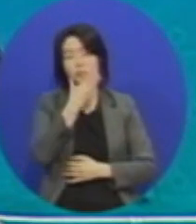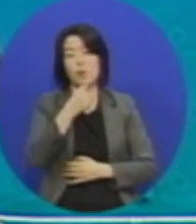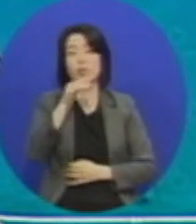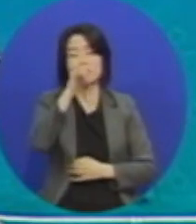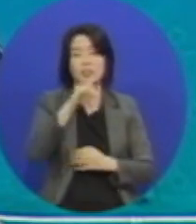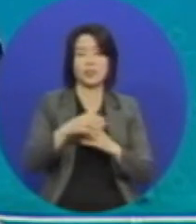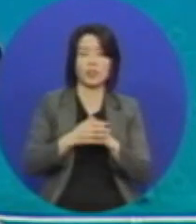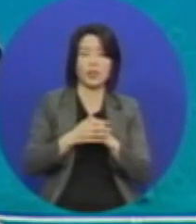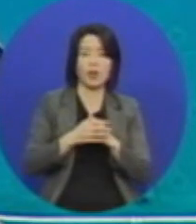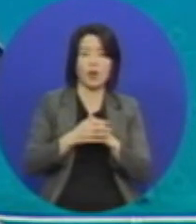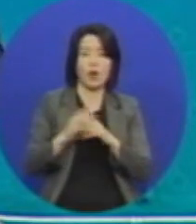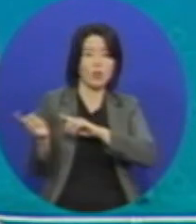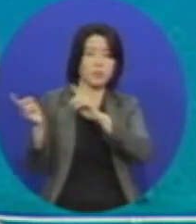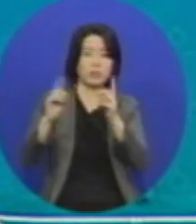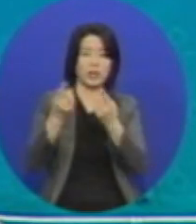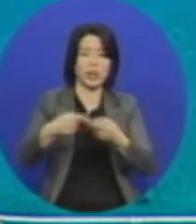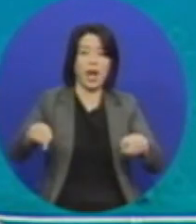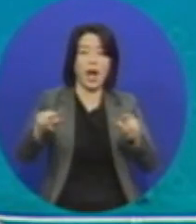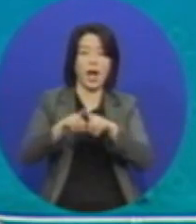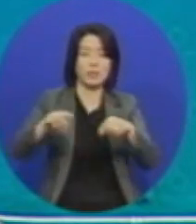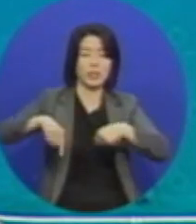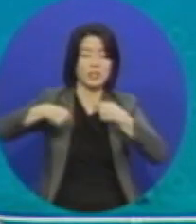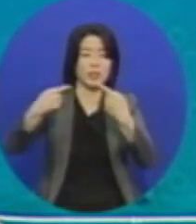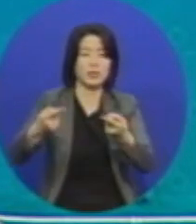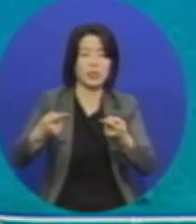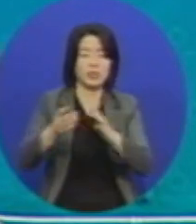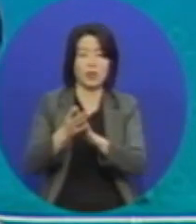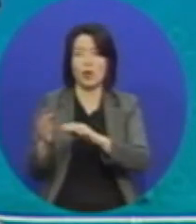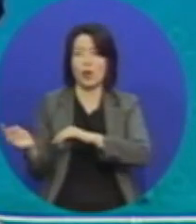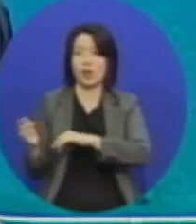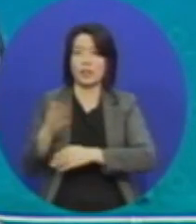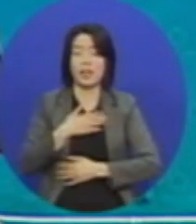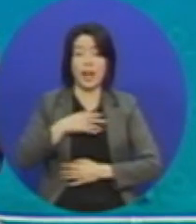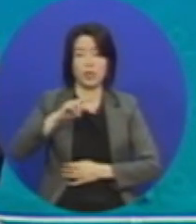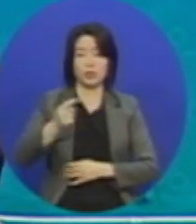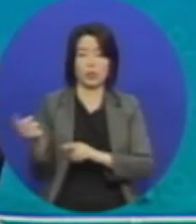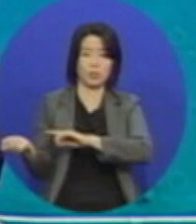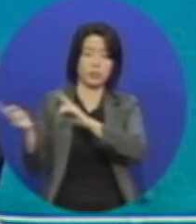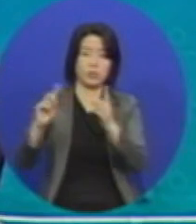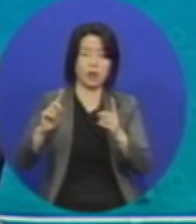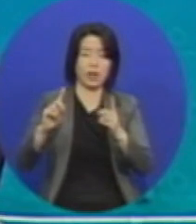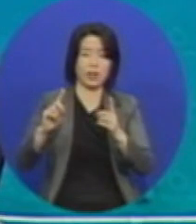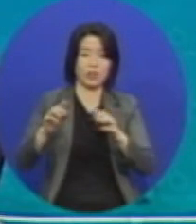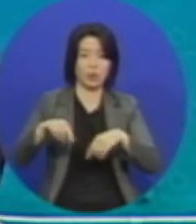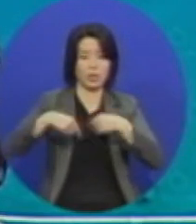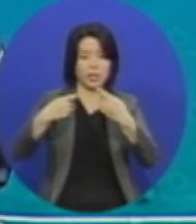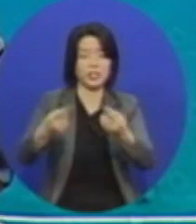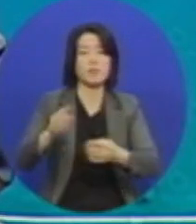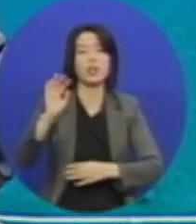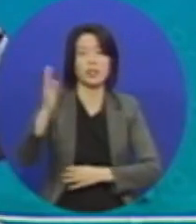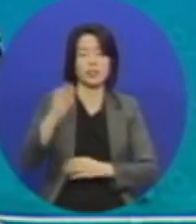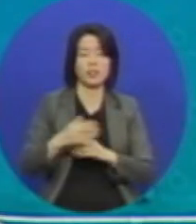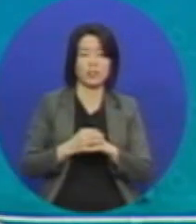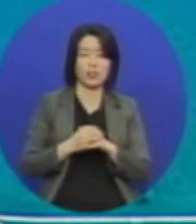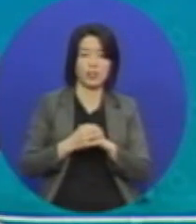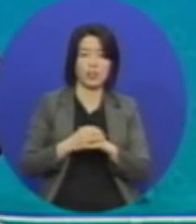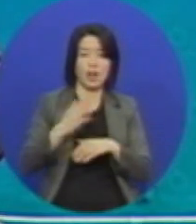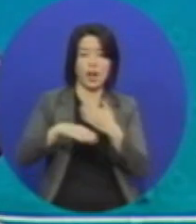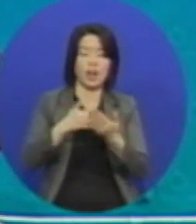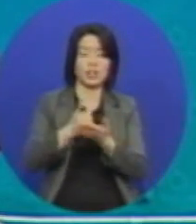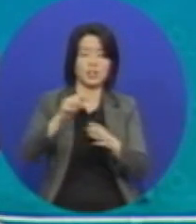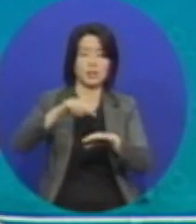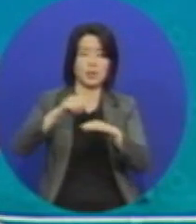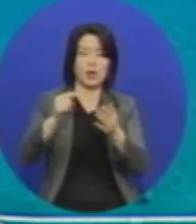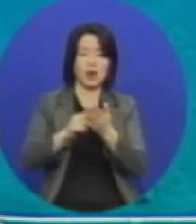부활의 함께 참여해서 우리도 함께 부활할 자로 그 반열에 서 는 거죠 하나님의 마음은